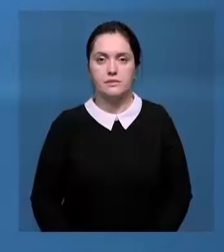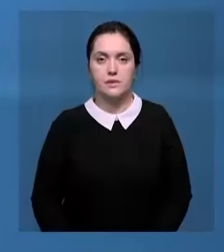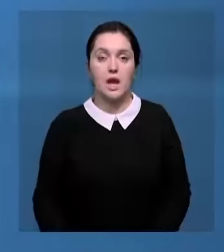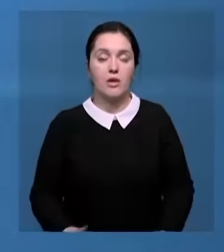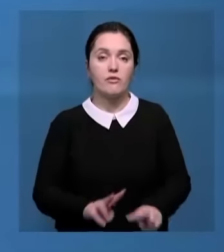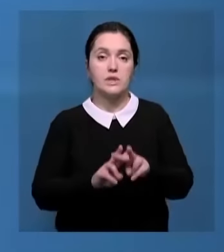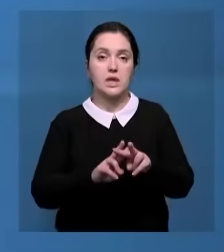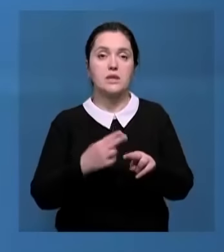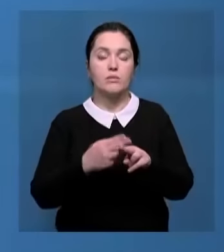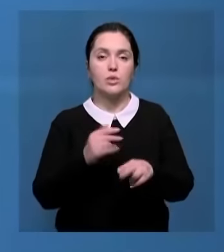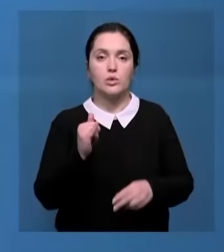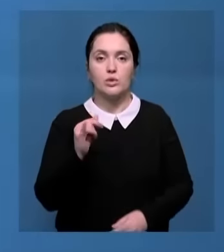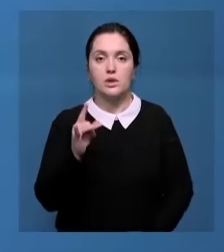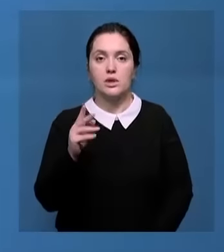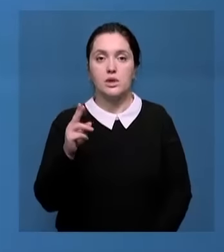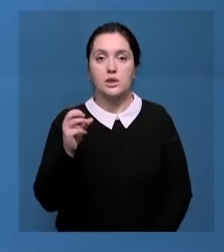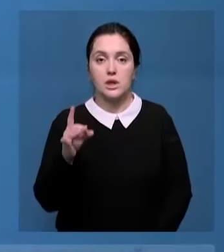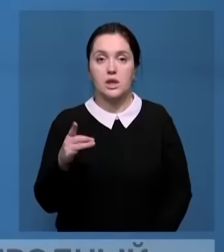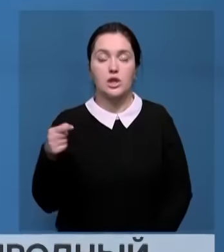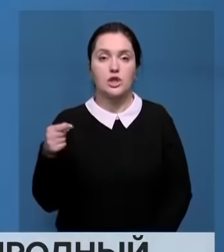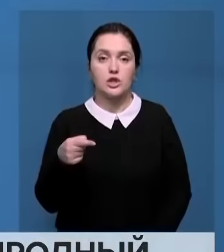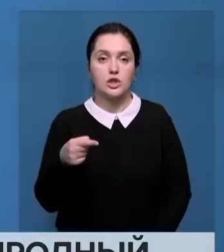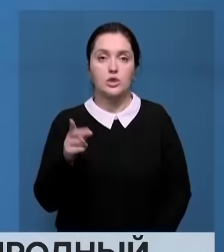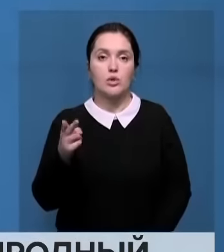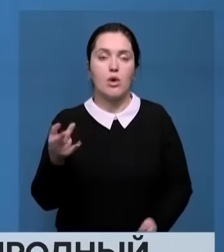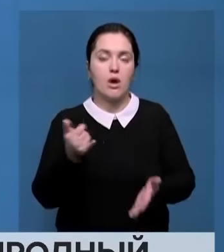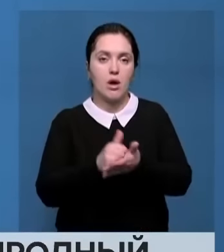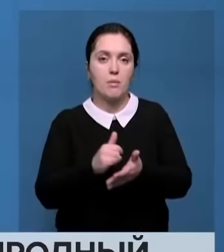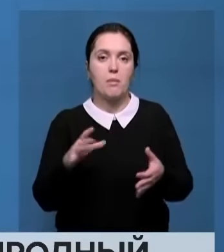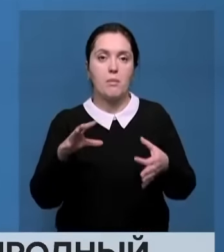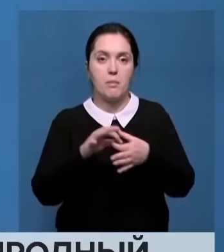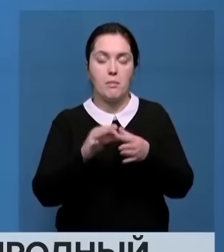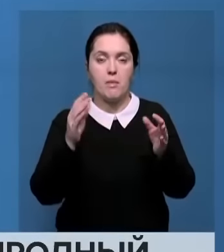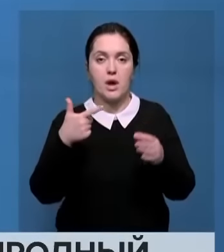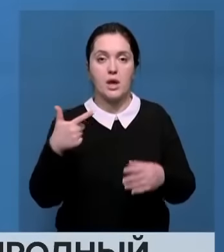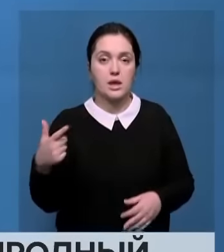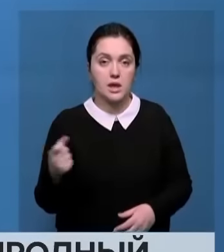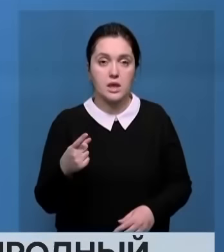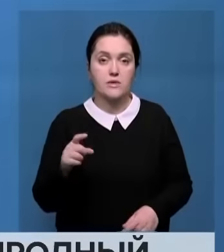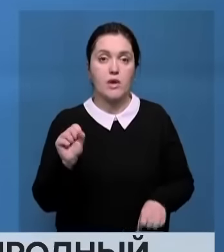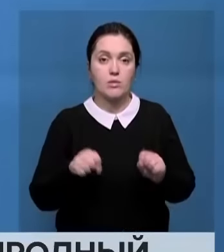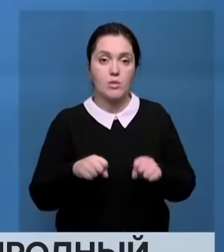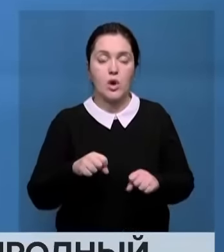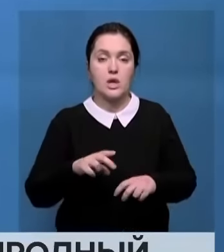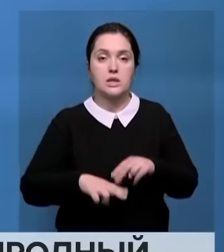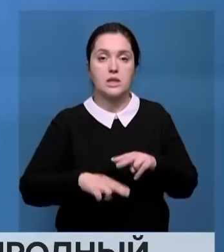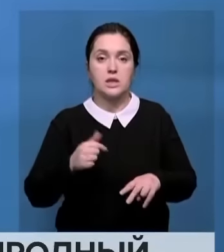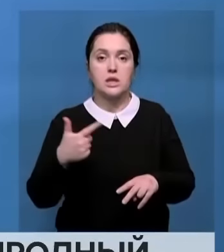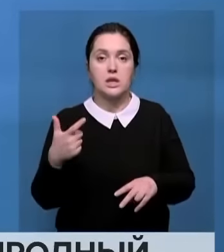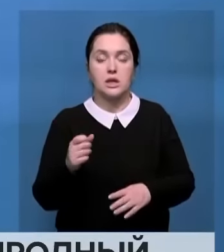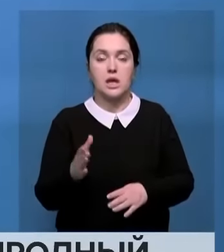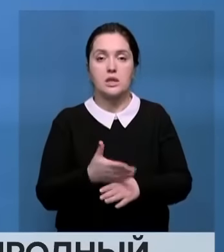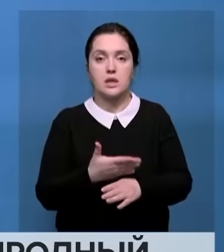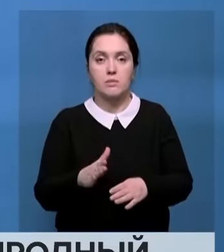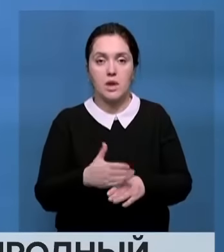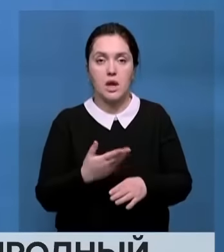В столице в жилом массиве Уркир порядка 1000 абонентов подключили к природному газу. Это стало возможным после